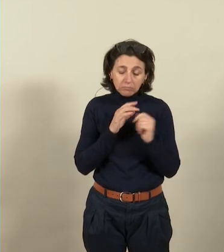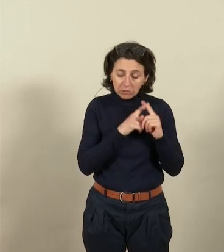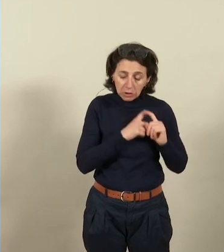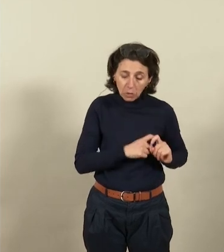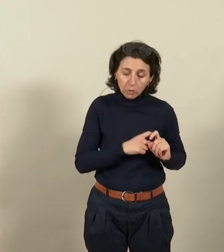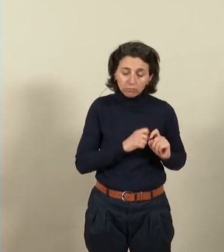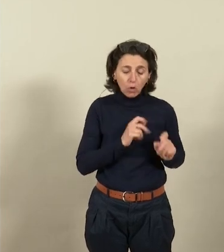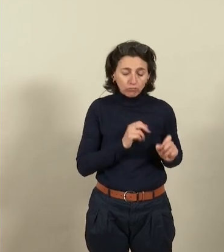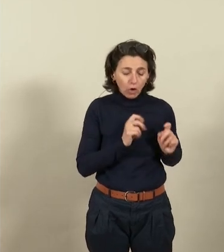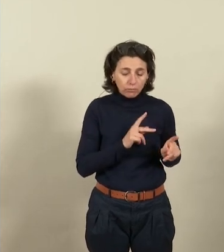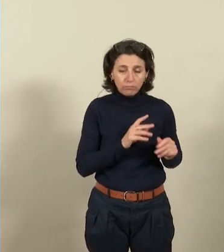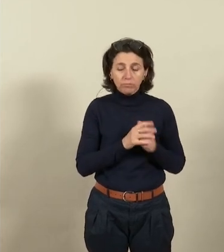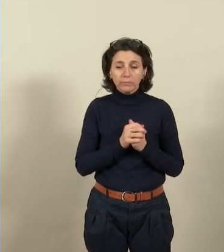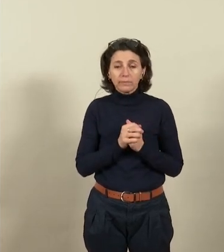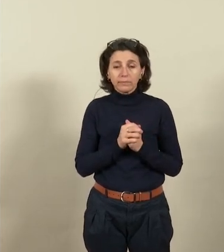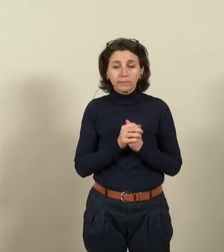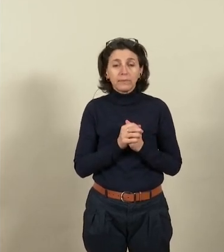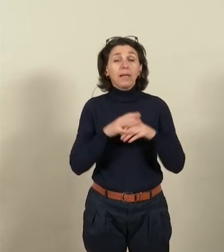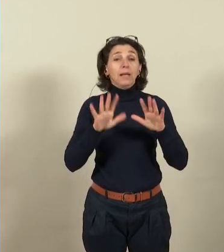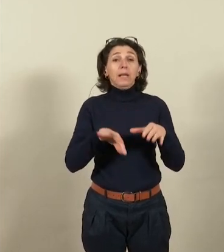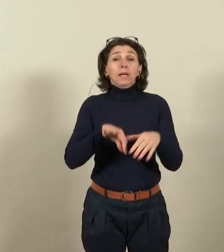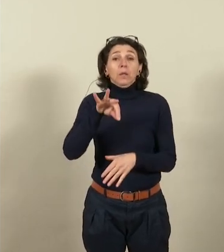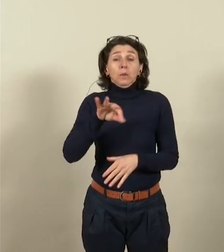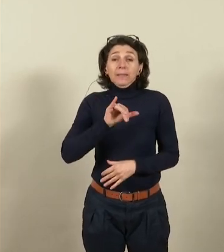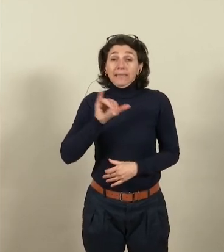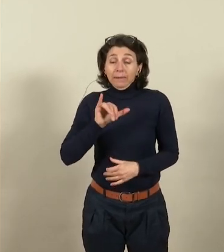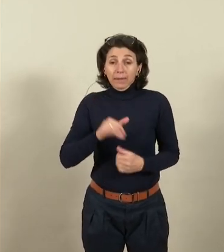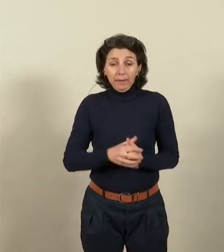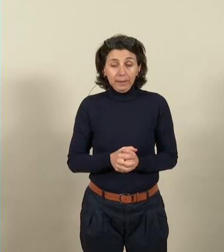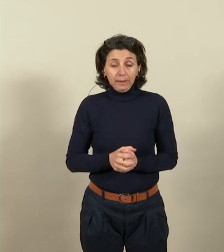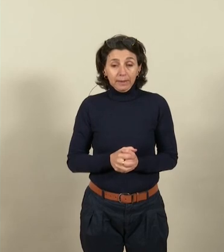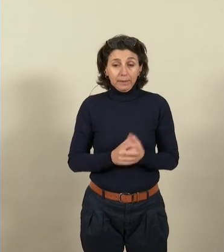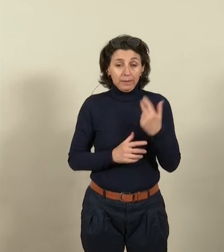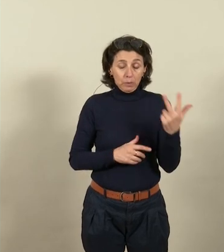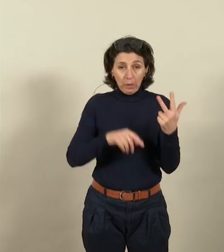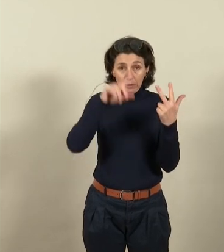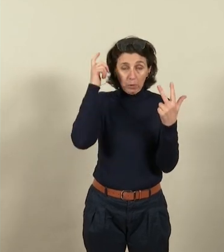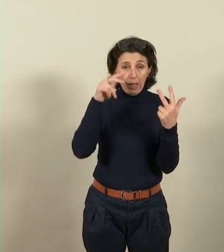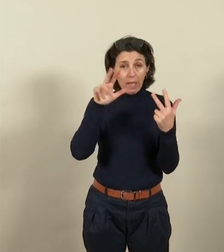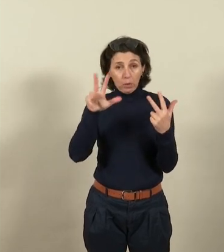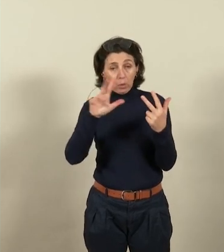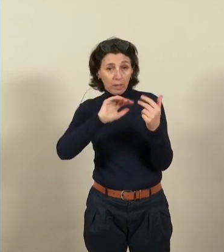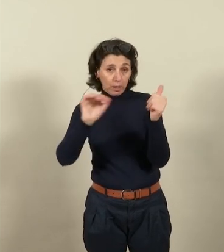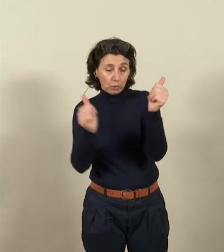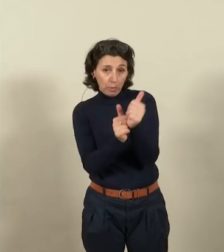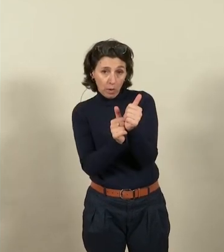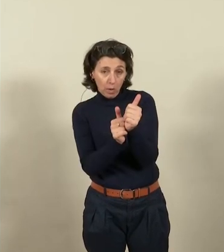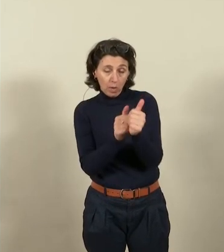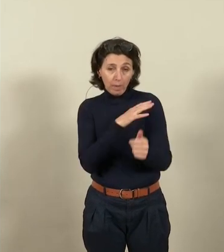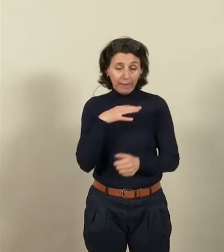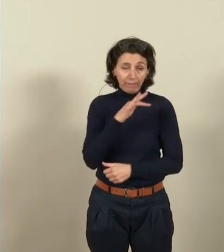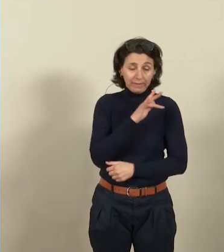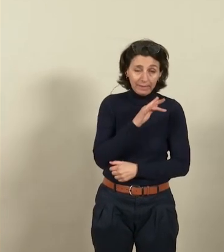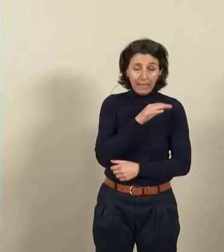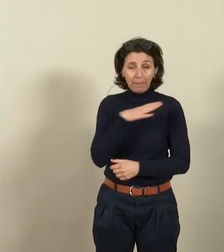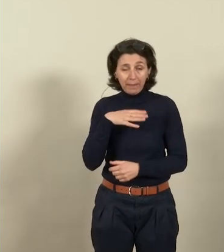donc et donc sont élu tr titulaires et trois suppléants pour je donc Madame fister Madame BRETON madame